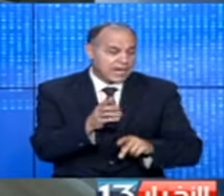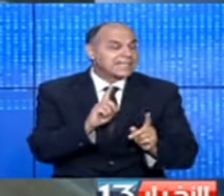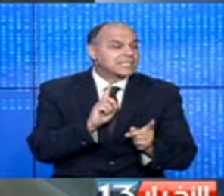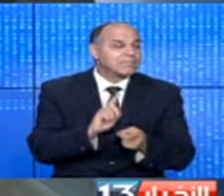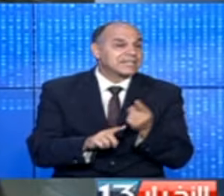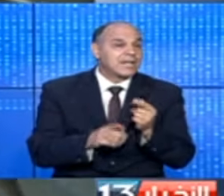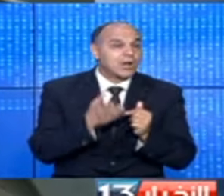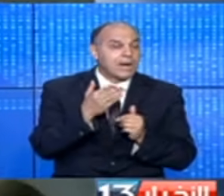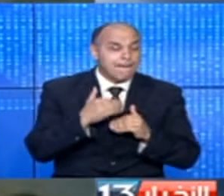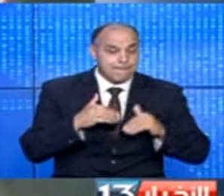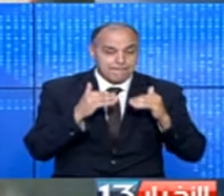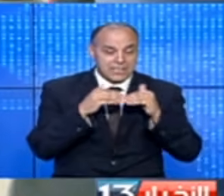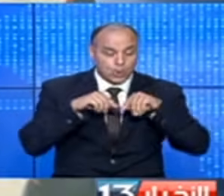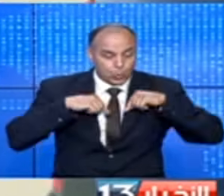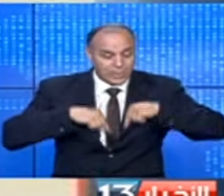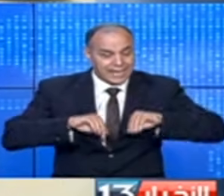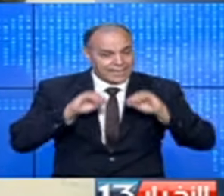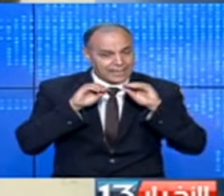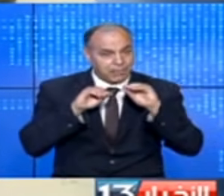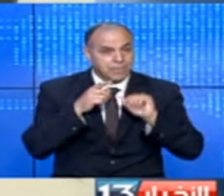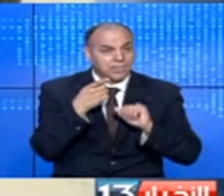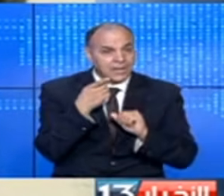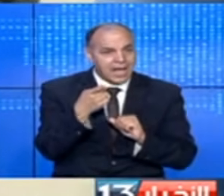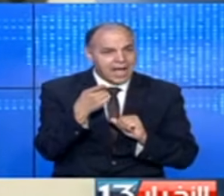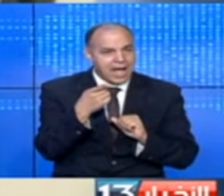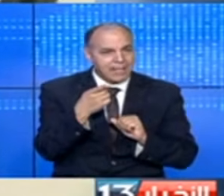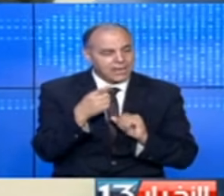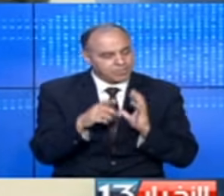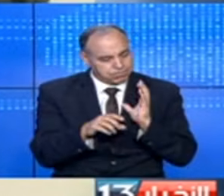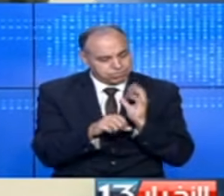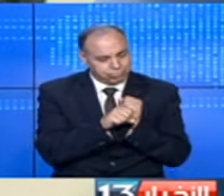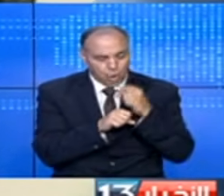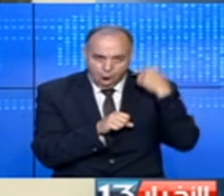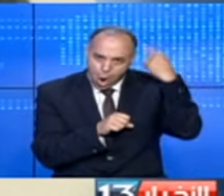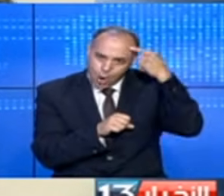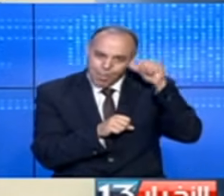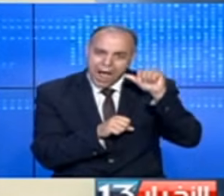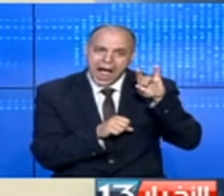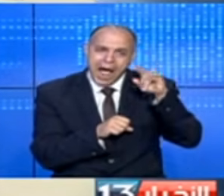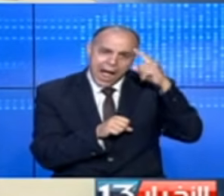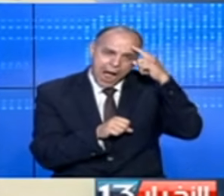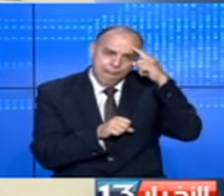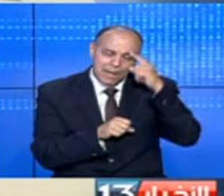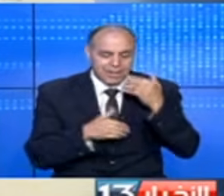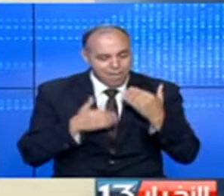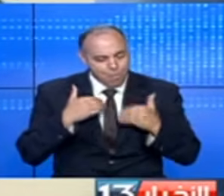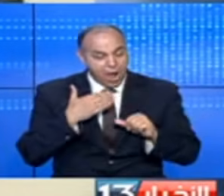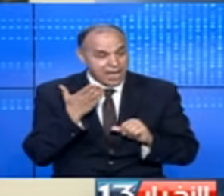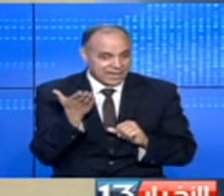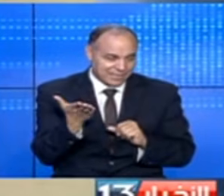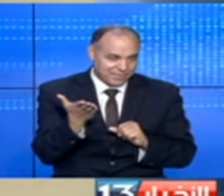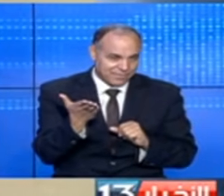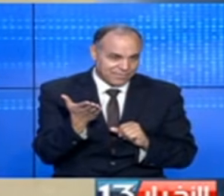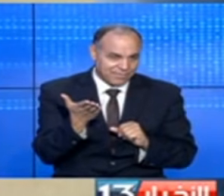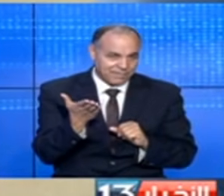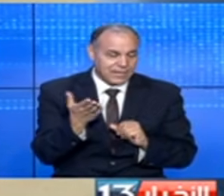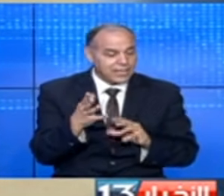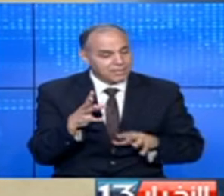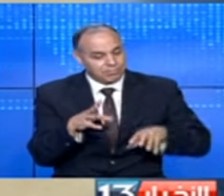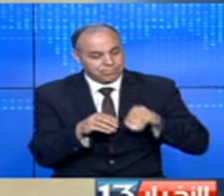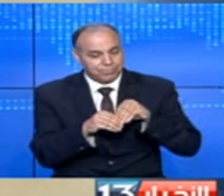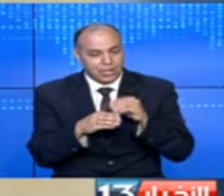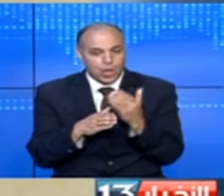استثنائي على مستوى وزارة التربية قد يحقق حلم أحمد من ذوي الاحتياجات الخصوصية